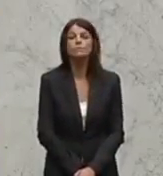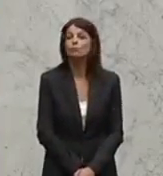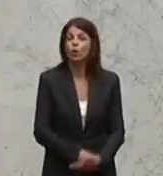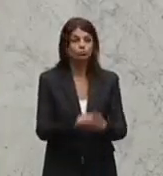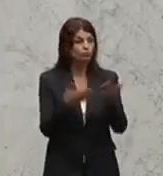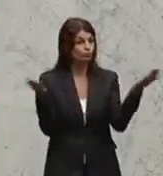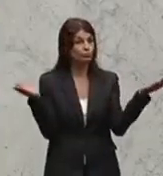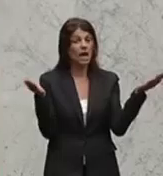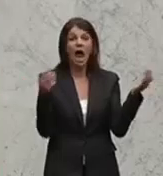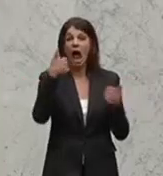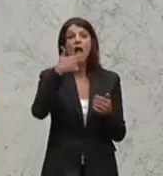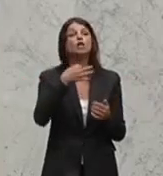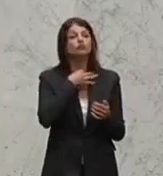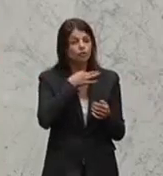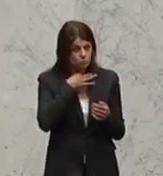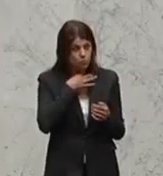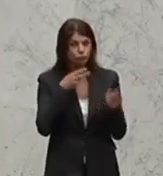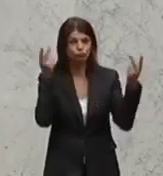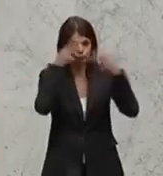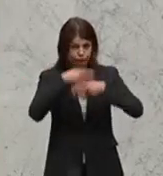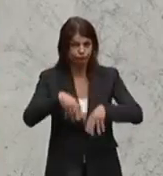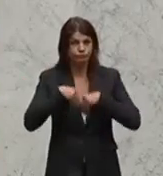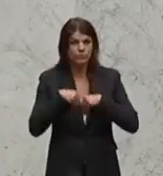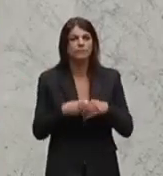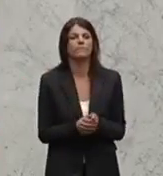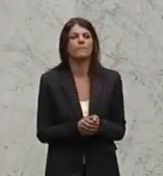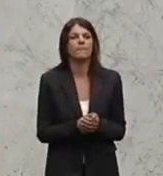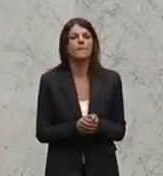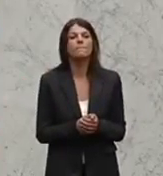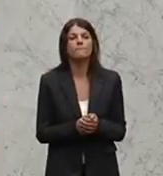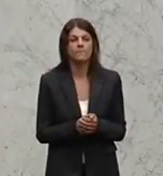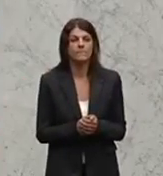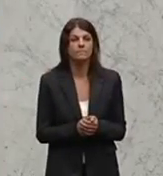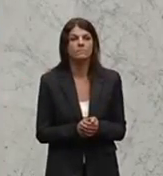Das ist einstimmig angenommen.